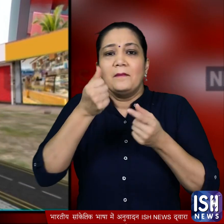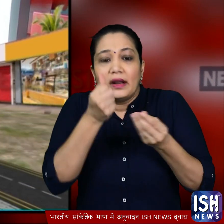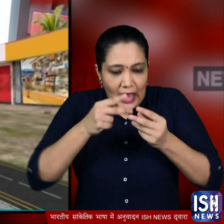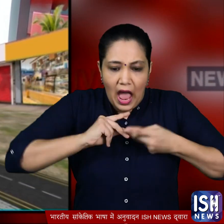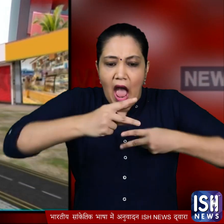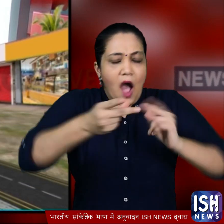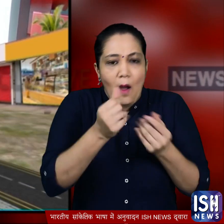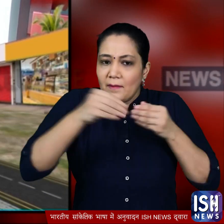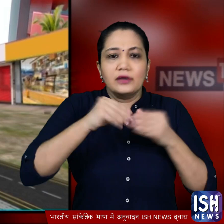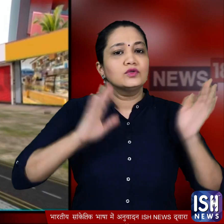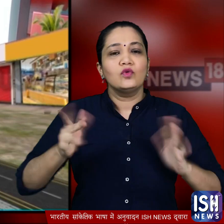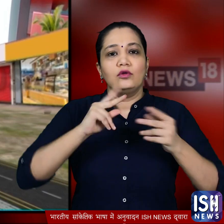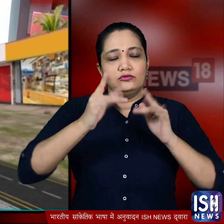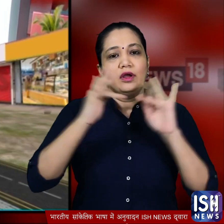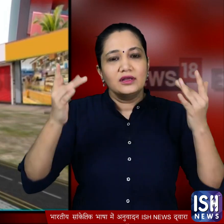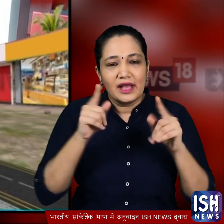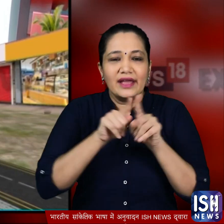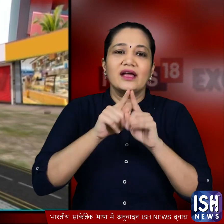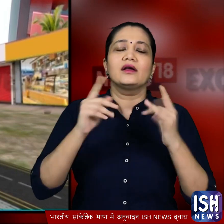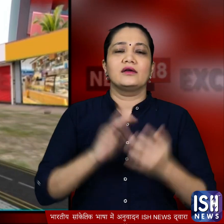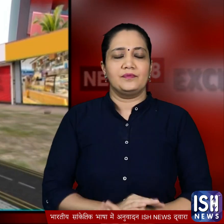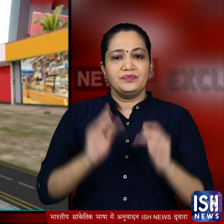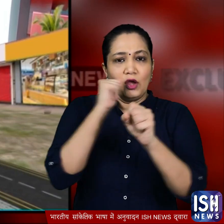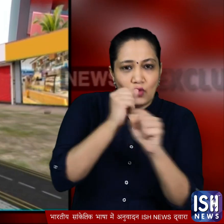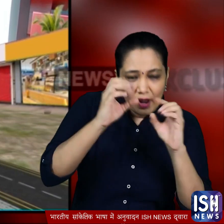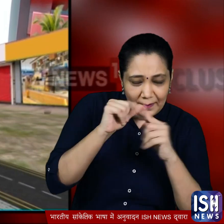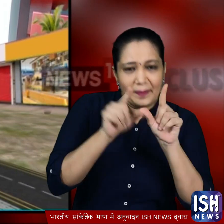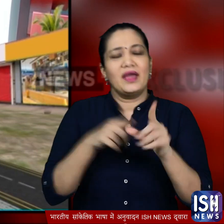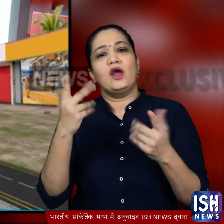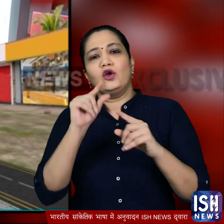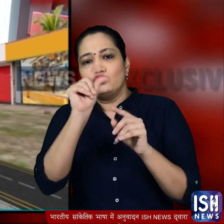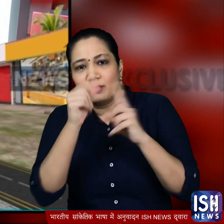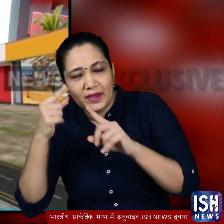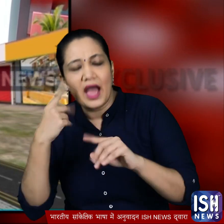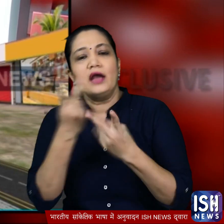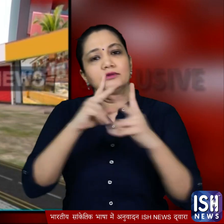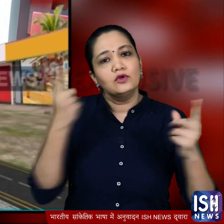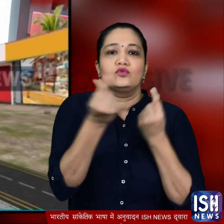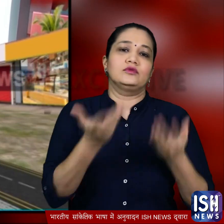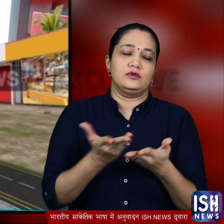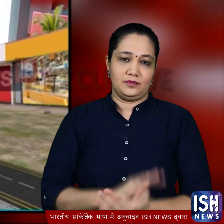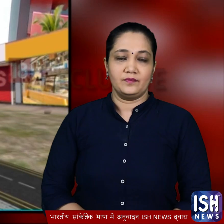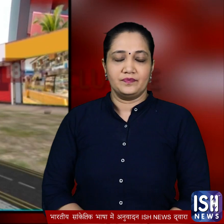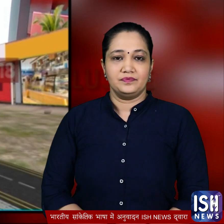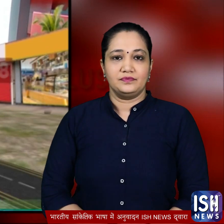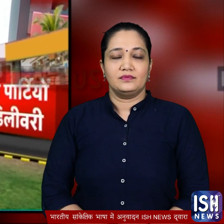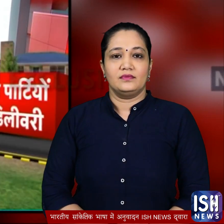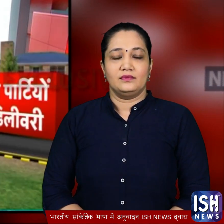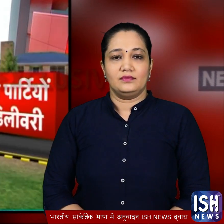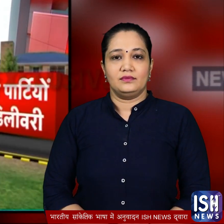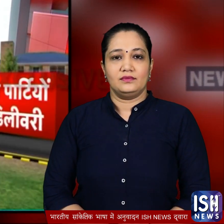लेन देन भी इलेक्ट्रॉनिक तरीके से करते थे, यानी गूगल पे या फिर यूपीआई के जरिए भुगतान किया जाता था। आमतौर